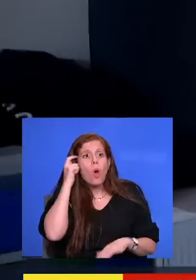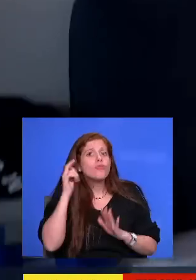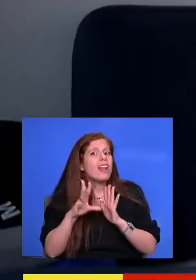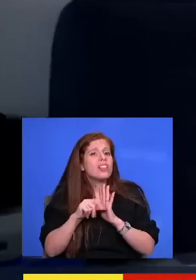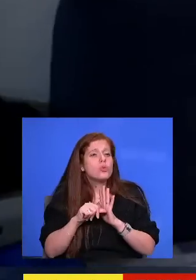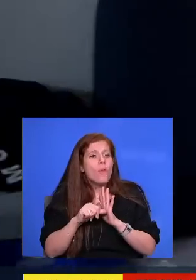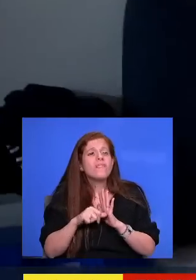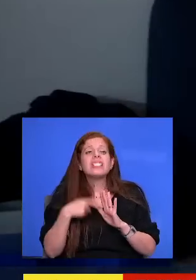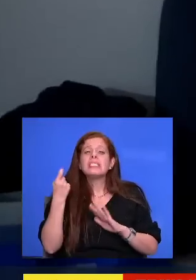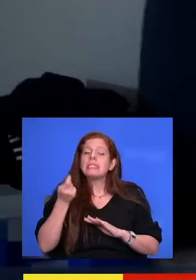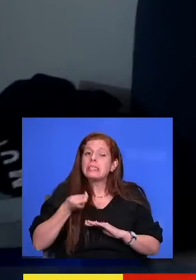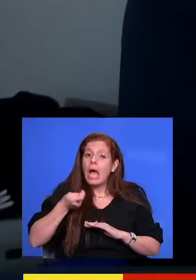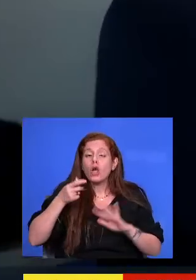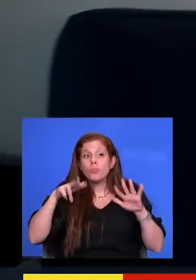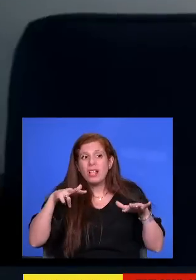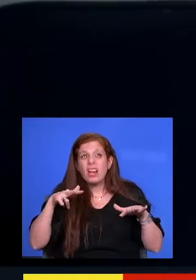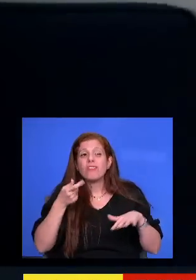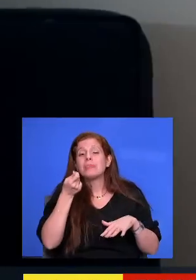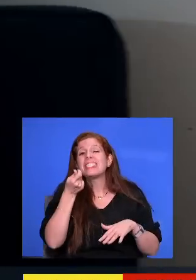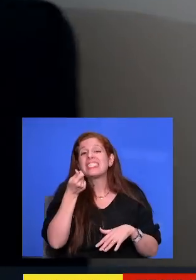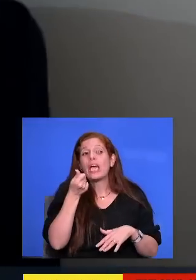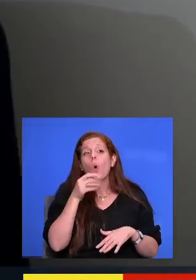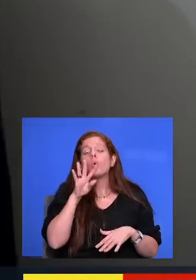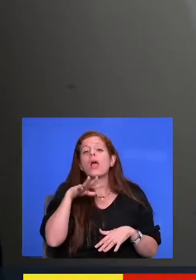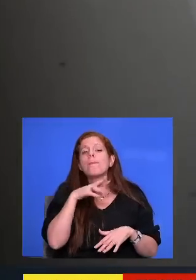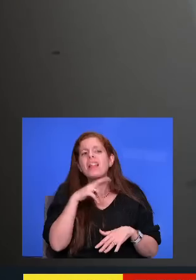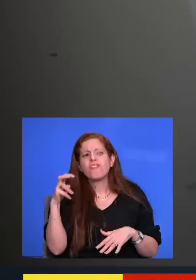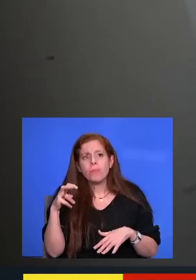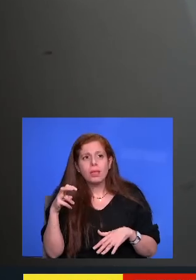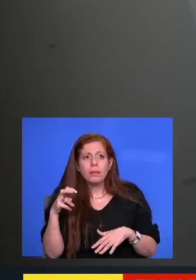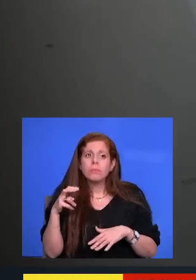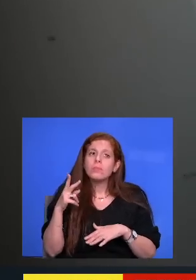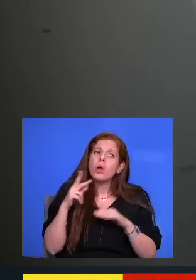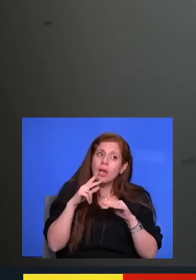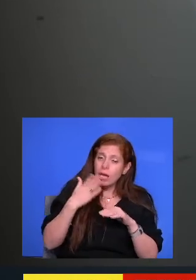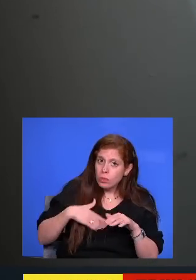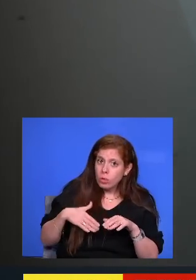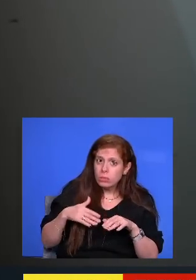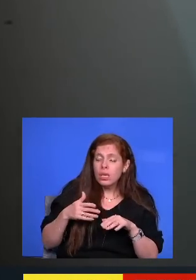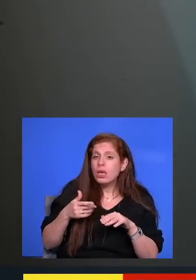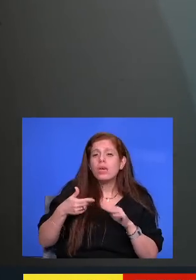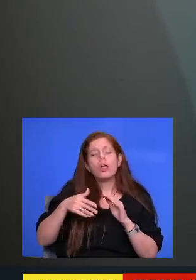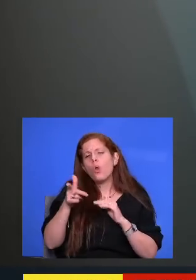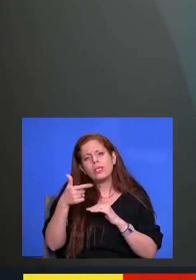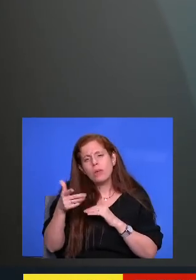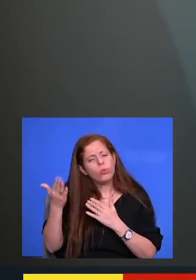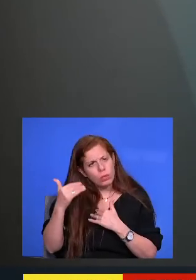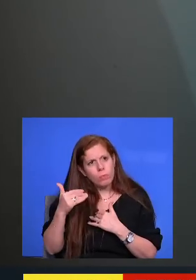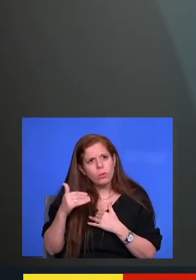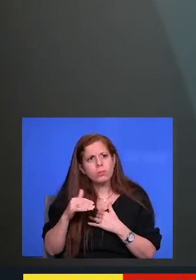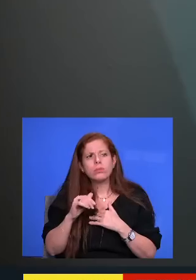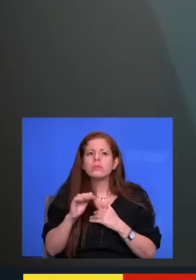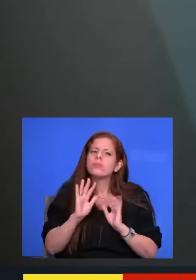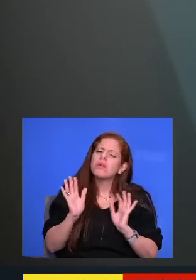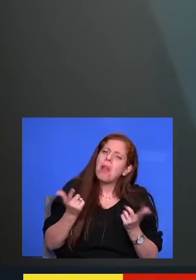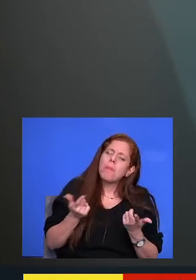שכר 8,000, שכירות 4,200. רוצים רק במרפסת, אתה רוצה, תצא, לא יצלמו אותך, בוא כפרה. למה? סתם,